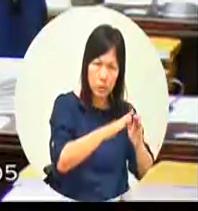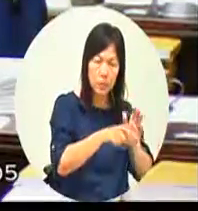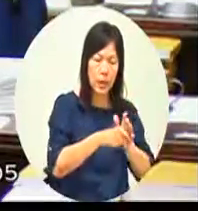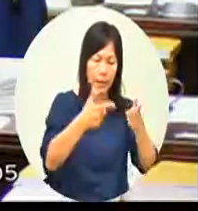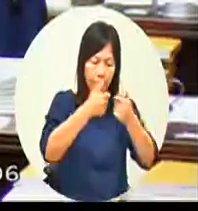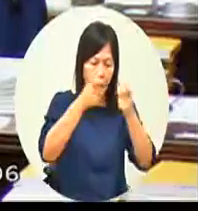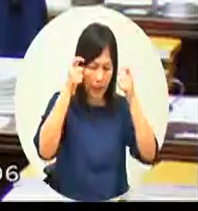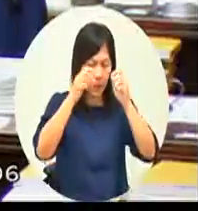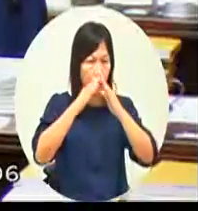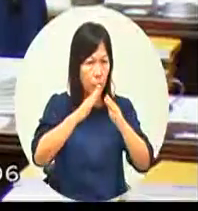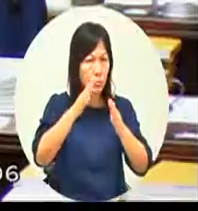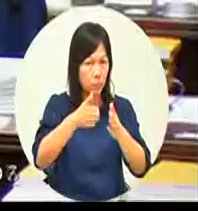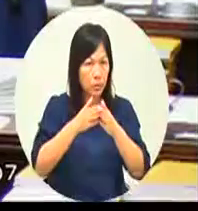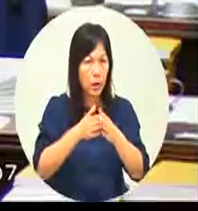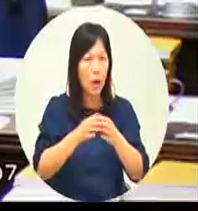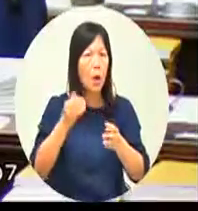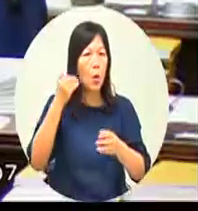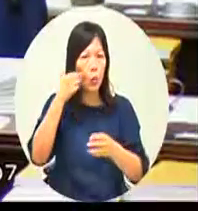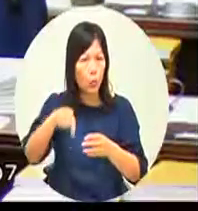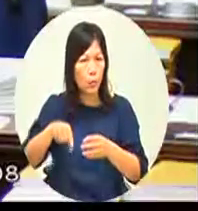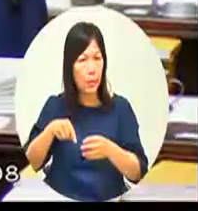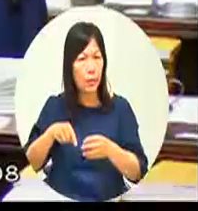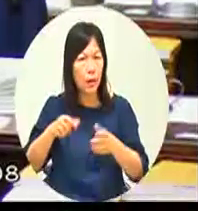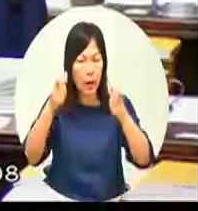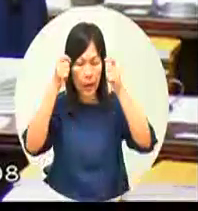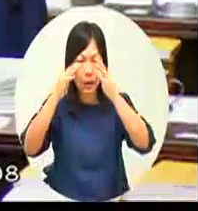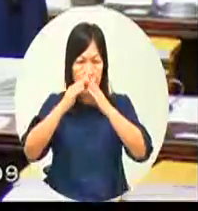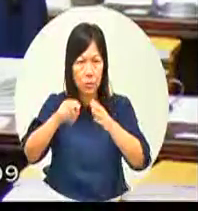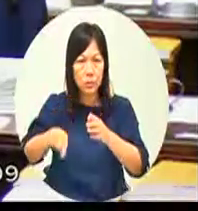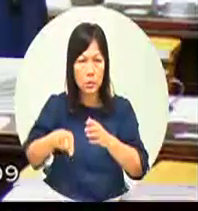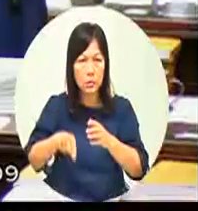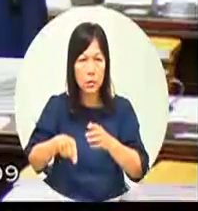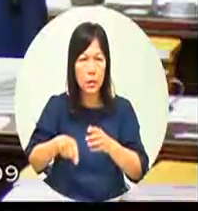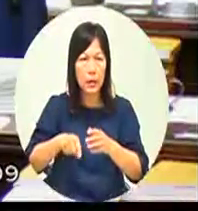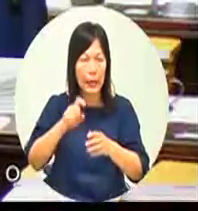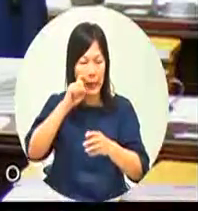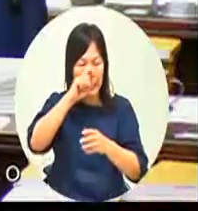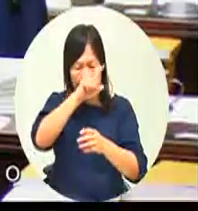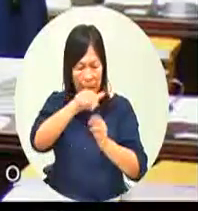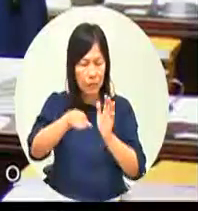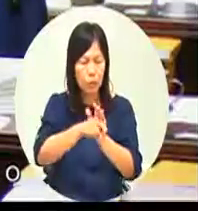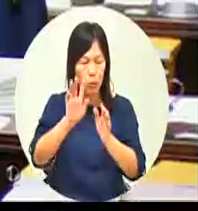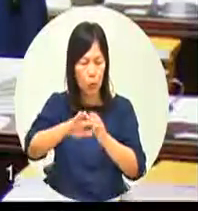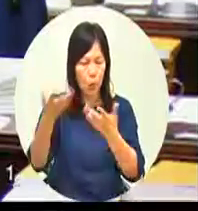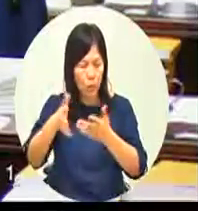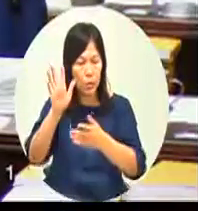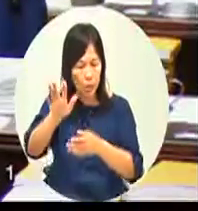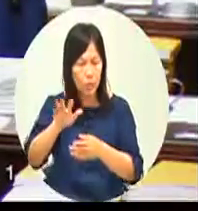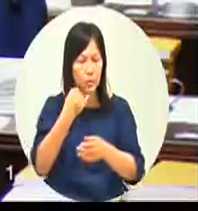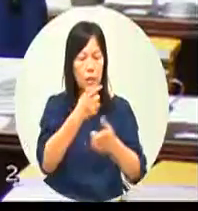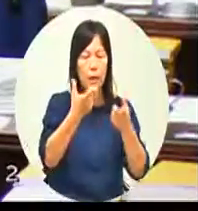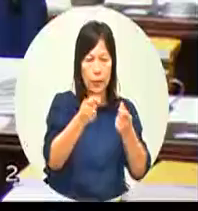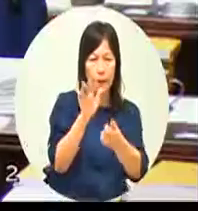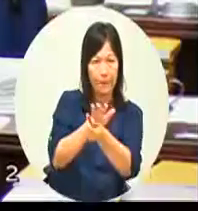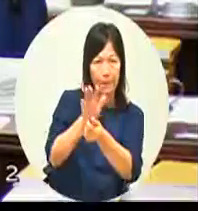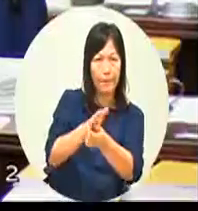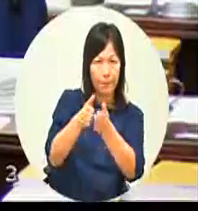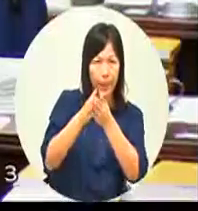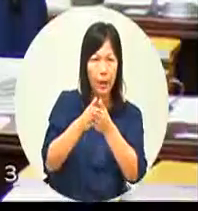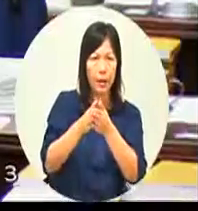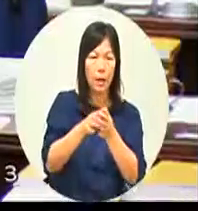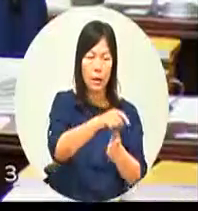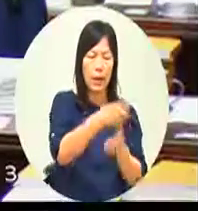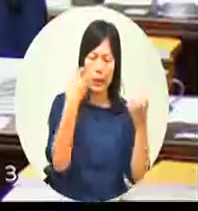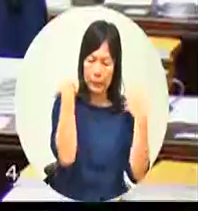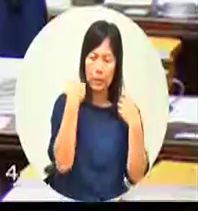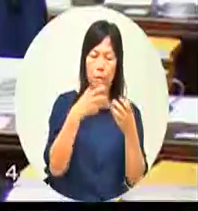高雄市，当我们自己是高雄市的垃圾处理出了问题的时候，他还是有那个责任，必